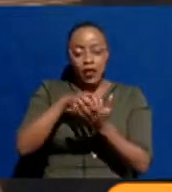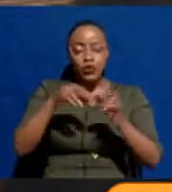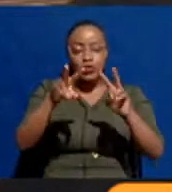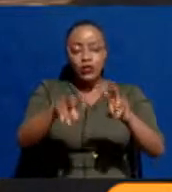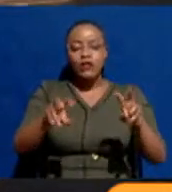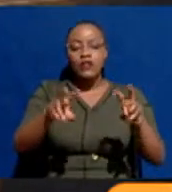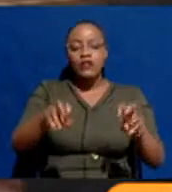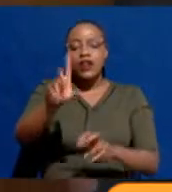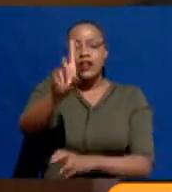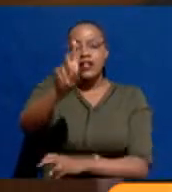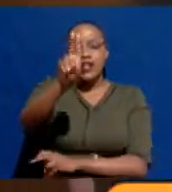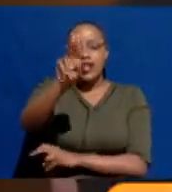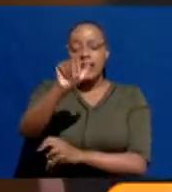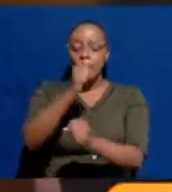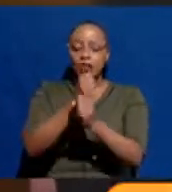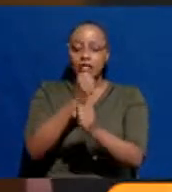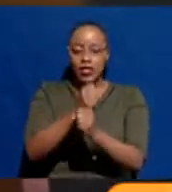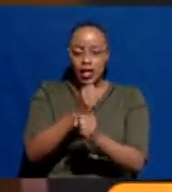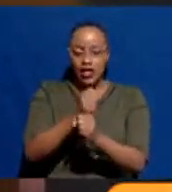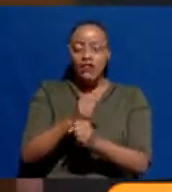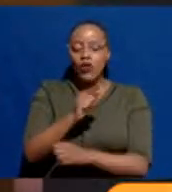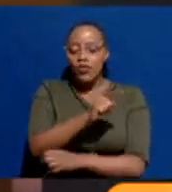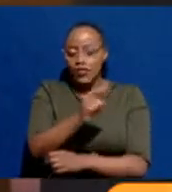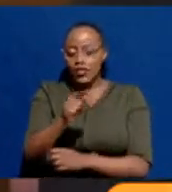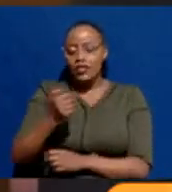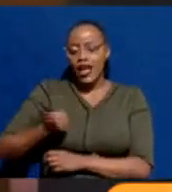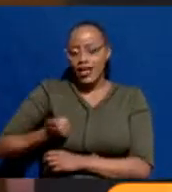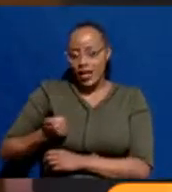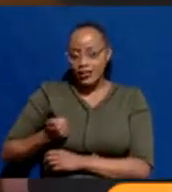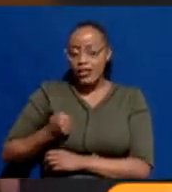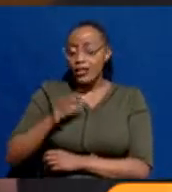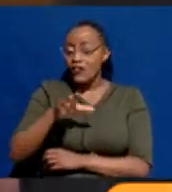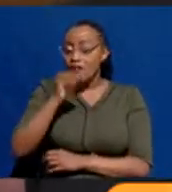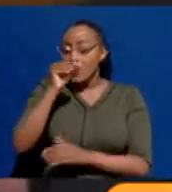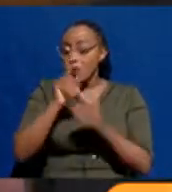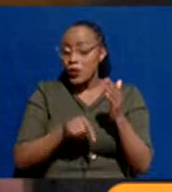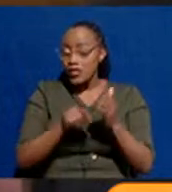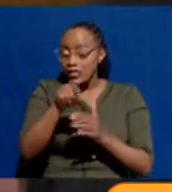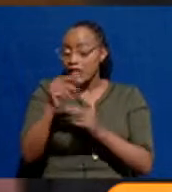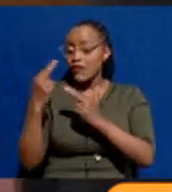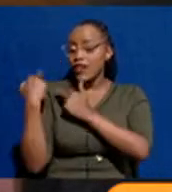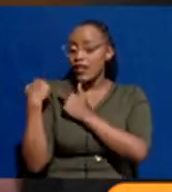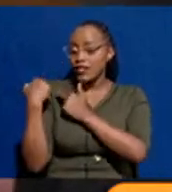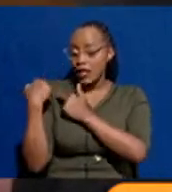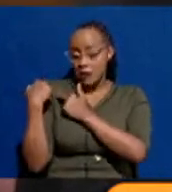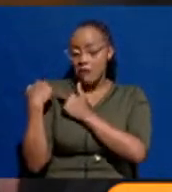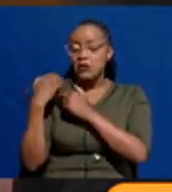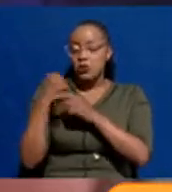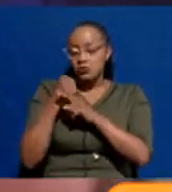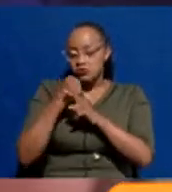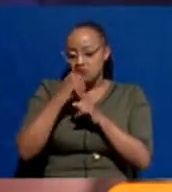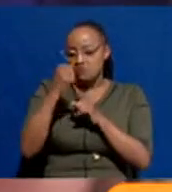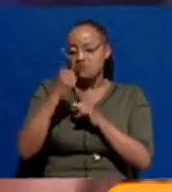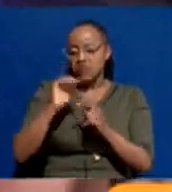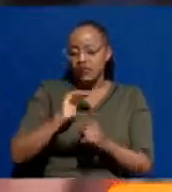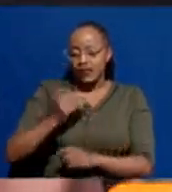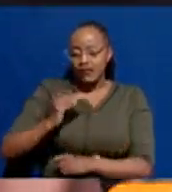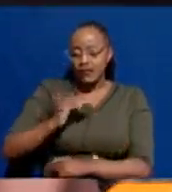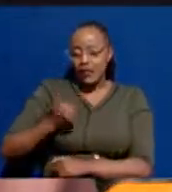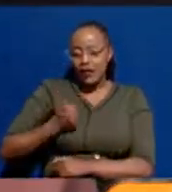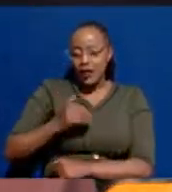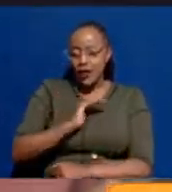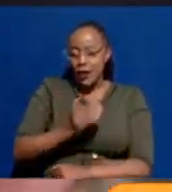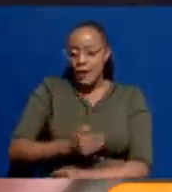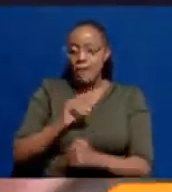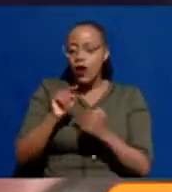wa DNA ulifanywa mgonjwa wa wasichana hao na ikabainika kuwa ni yeye aliyempachika mimba msichana huyo